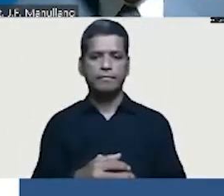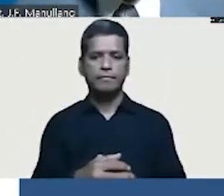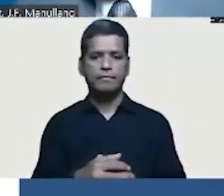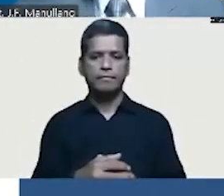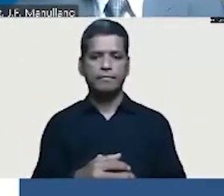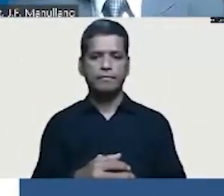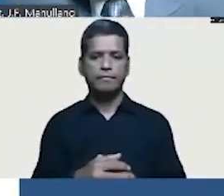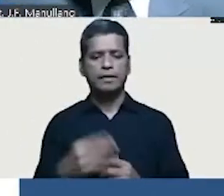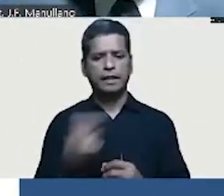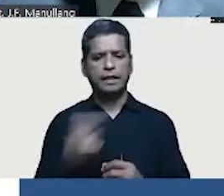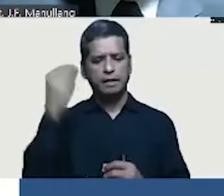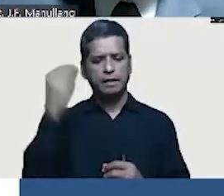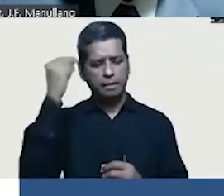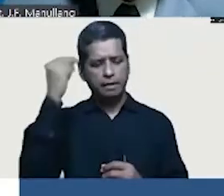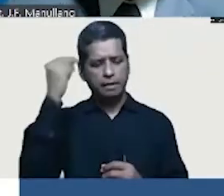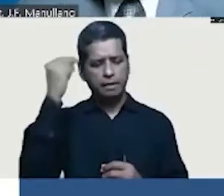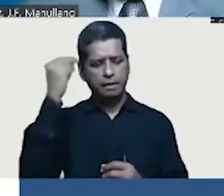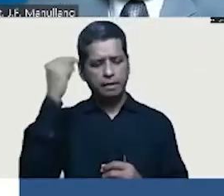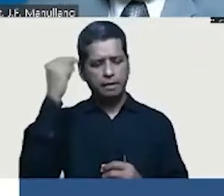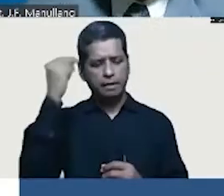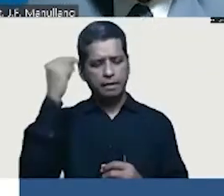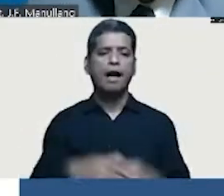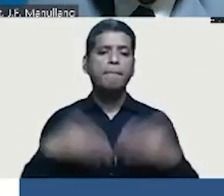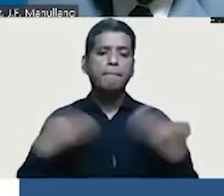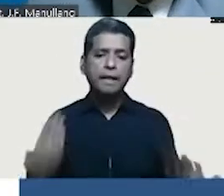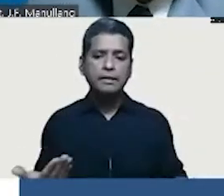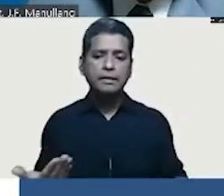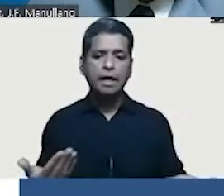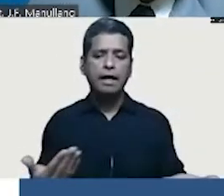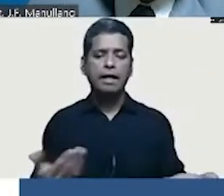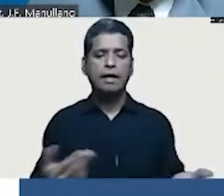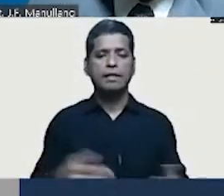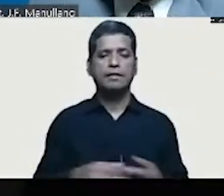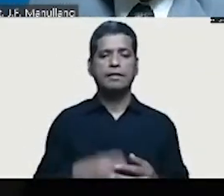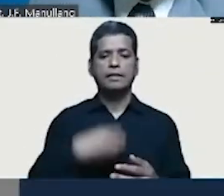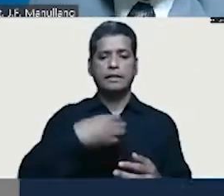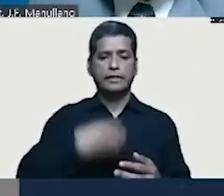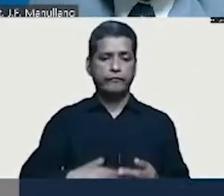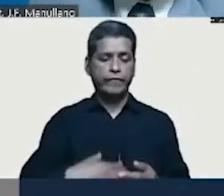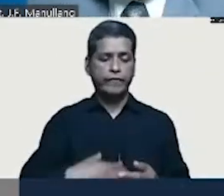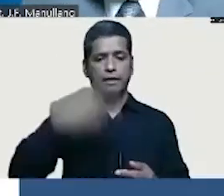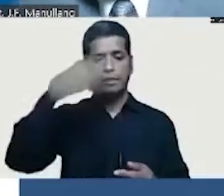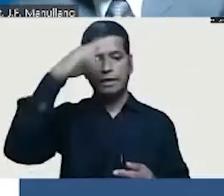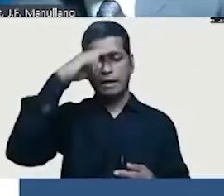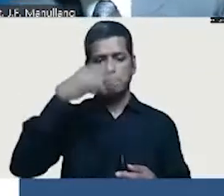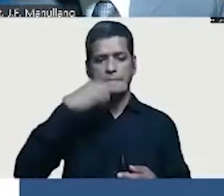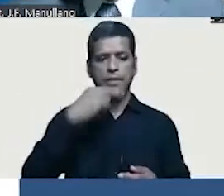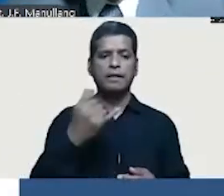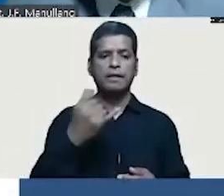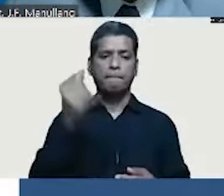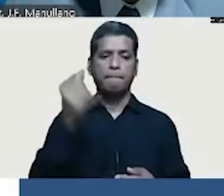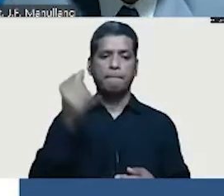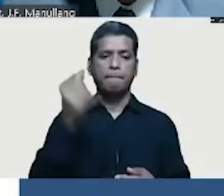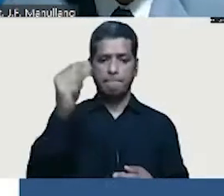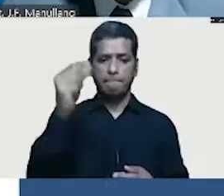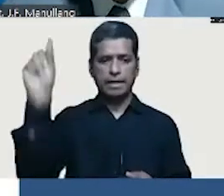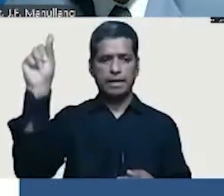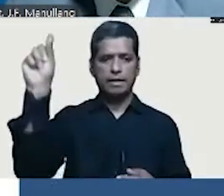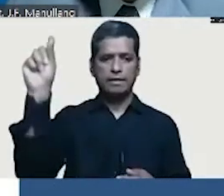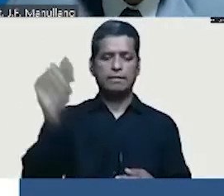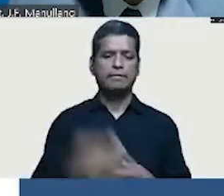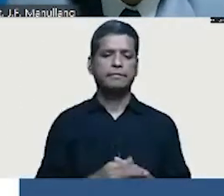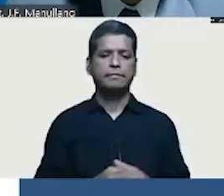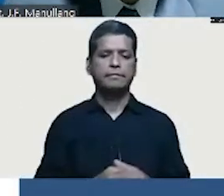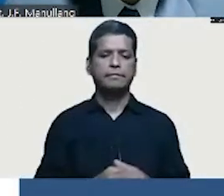kalau begitu apa saja simak dari nabi yang benar bisa delapan